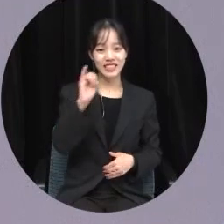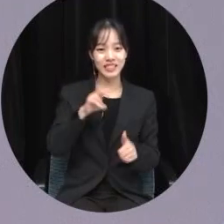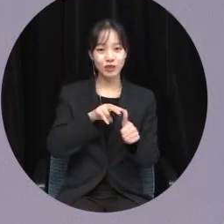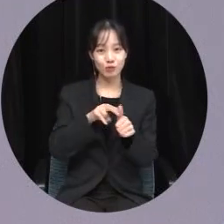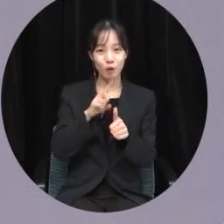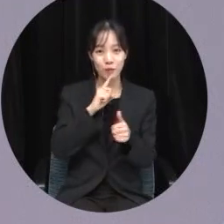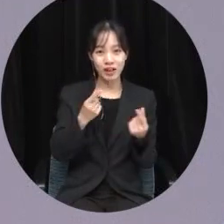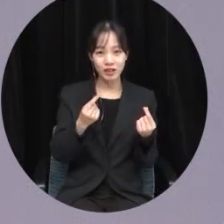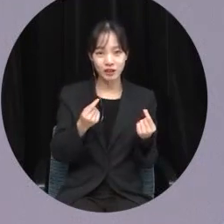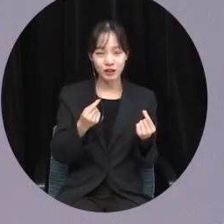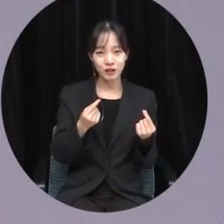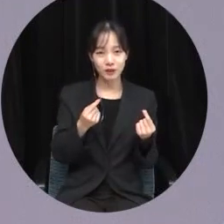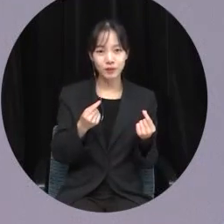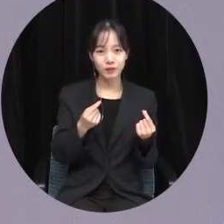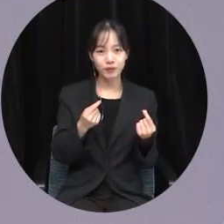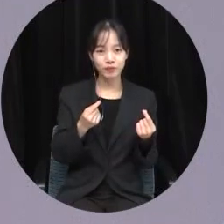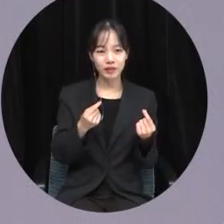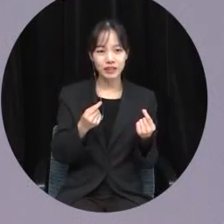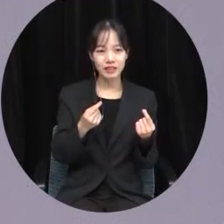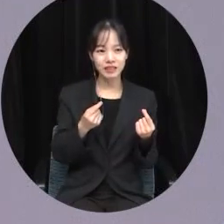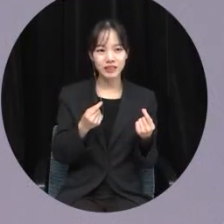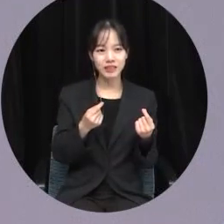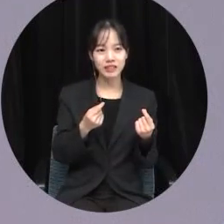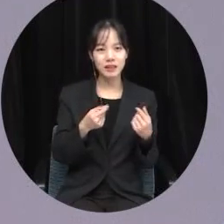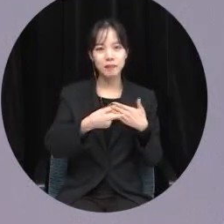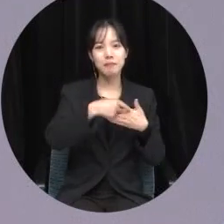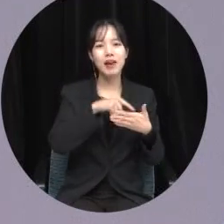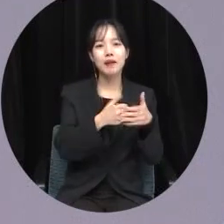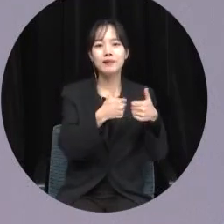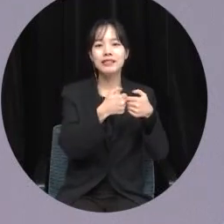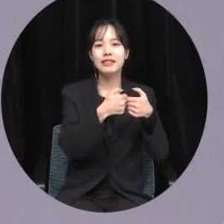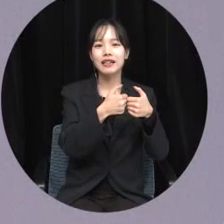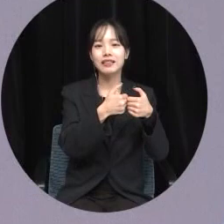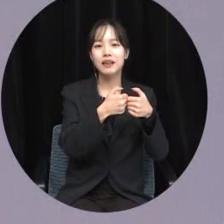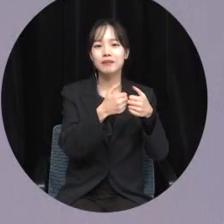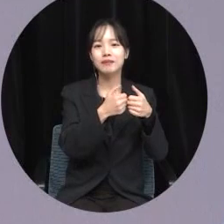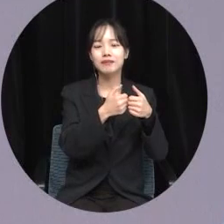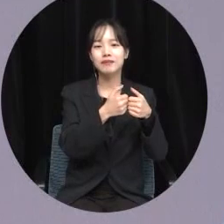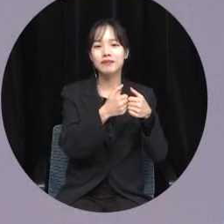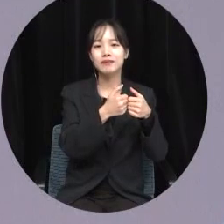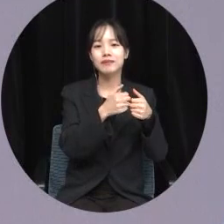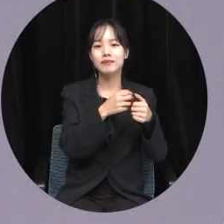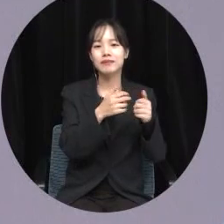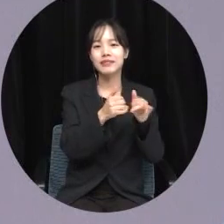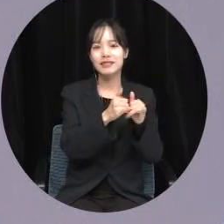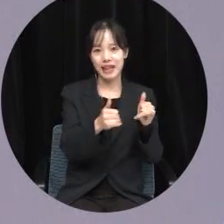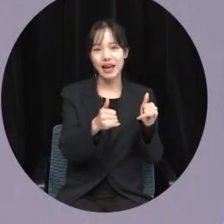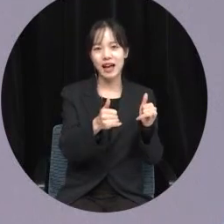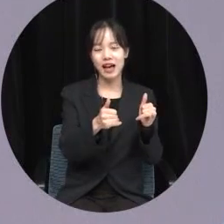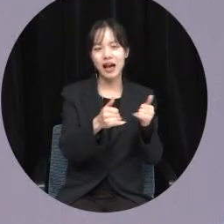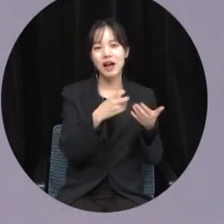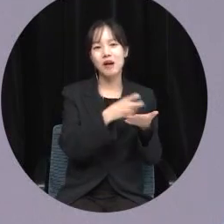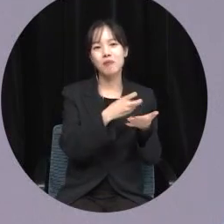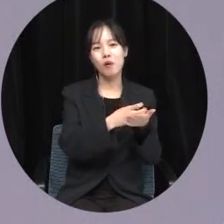상담사 이 제도를 좀 더 많이 하자 저희 그 애도